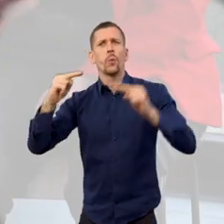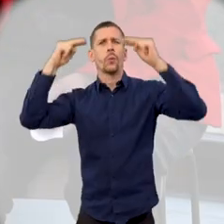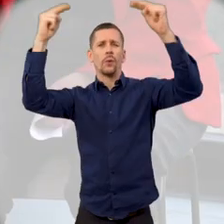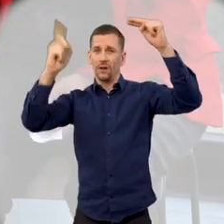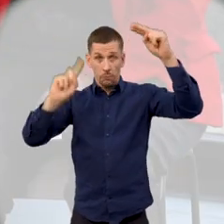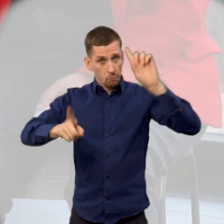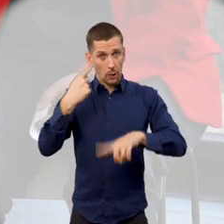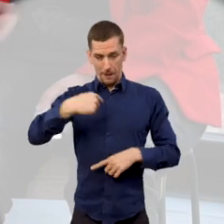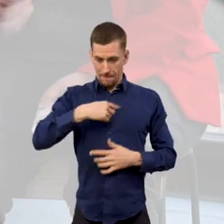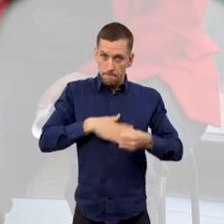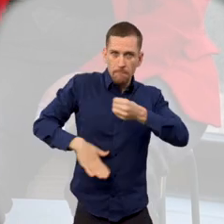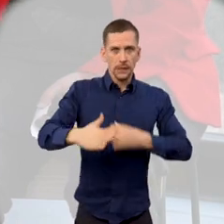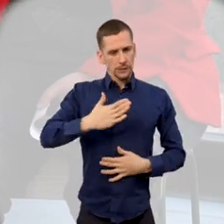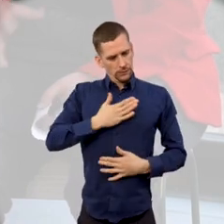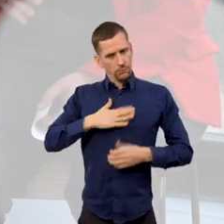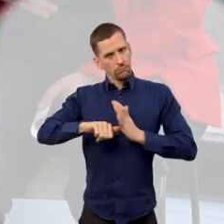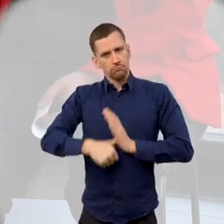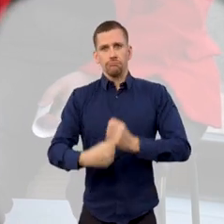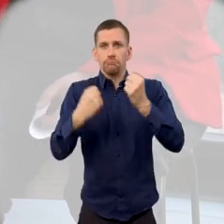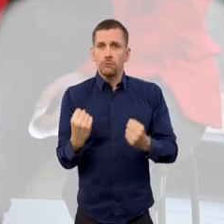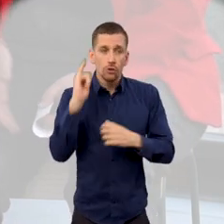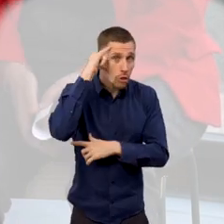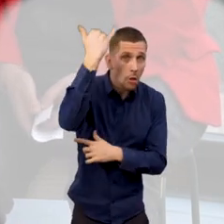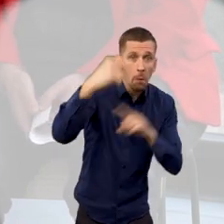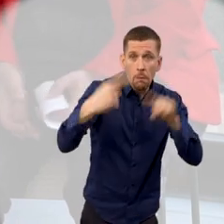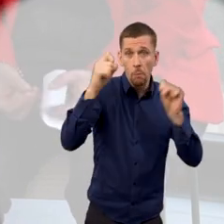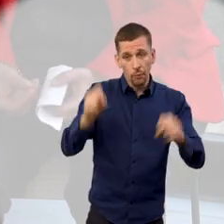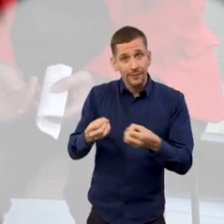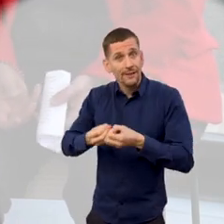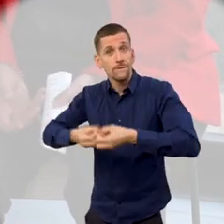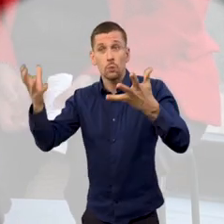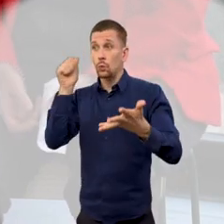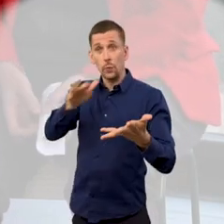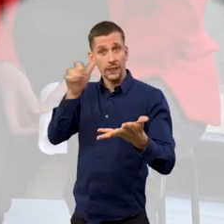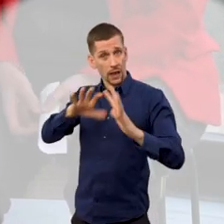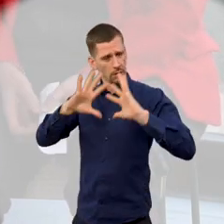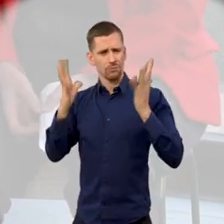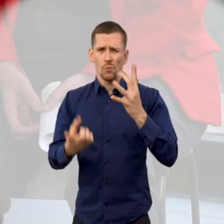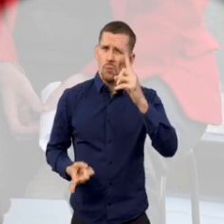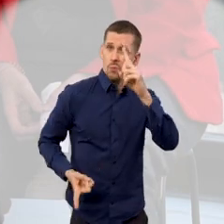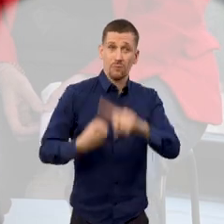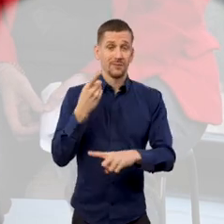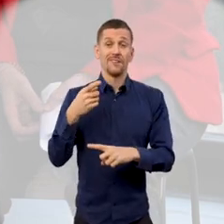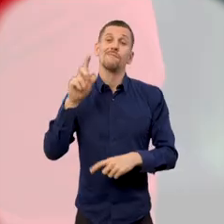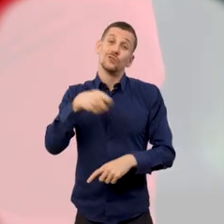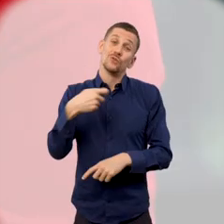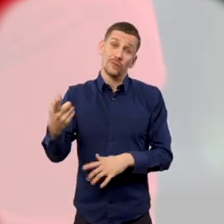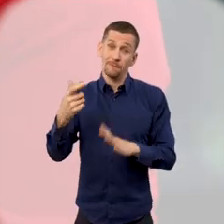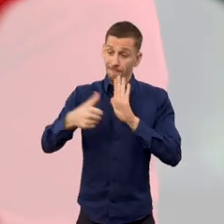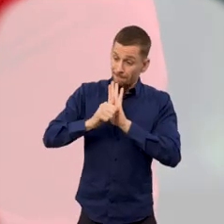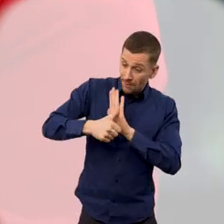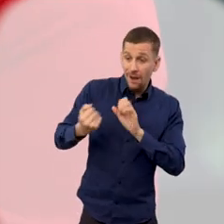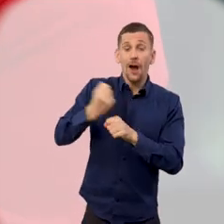vraiment des ingénieureux ou des développeuses du quotidien. Et il faut qu'elles puissent s'identifier à ces personnalités-là.